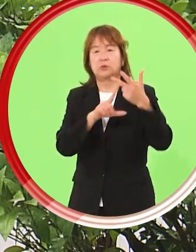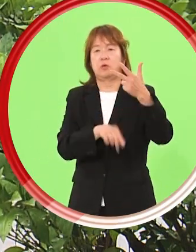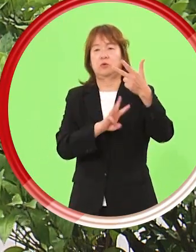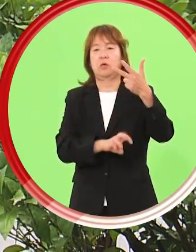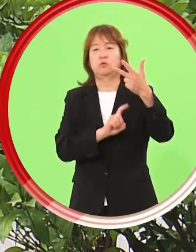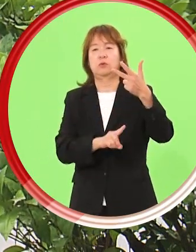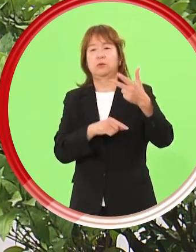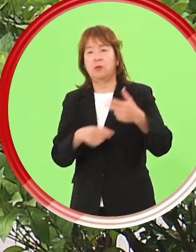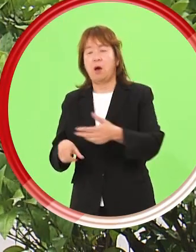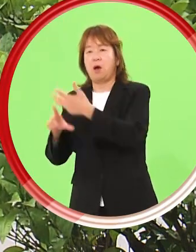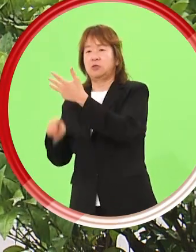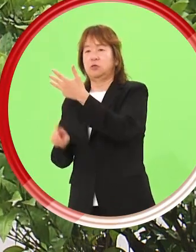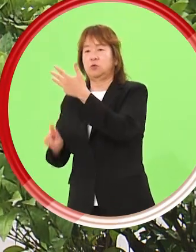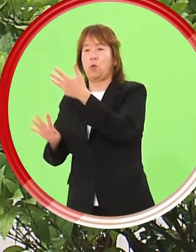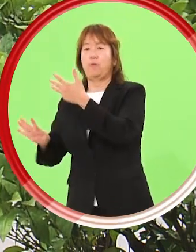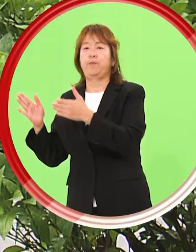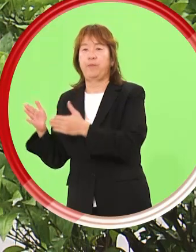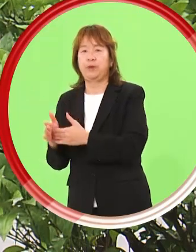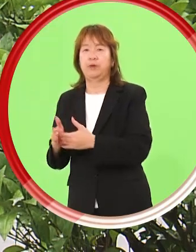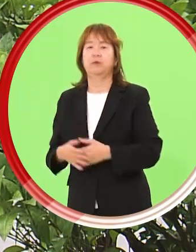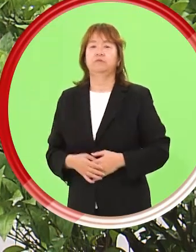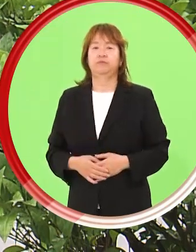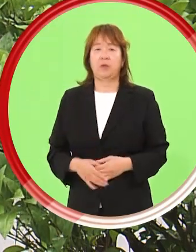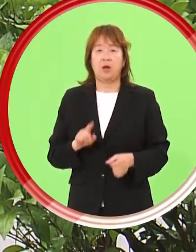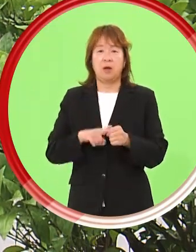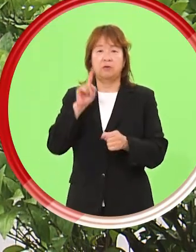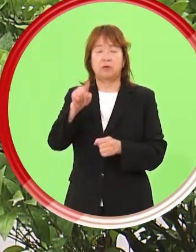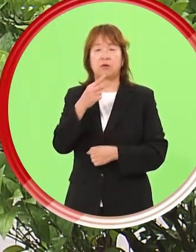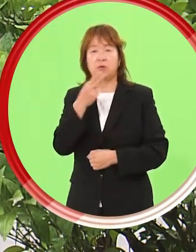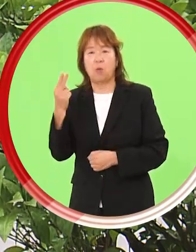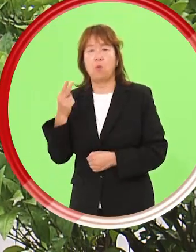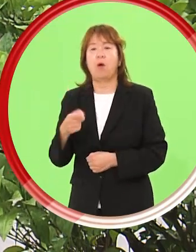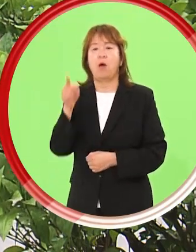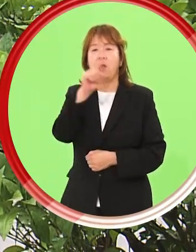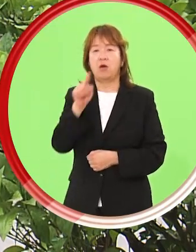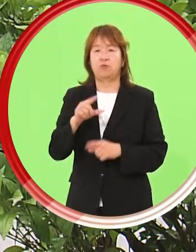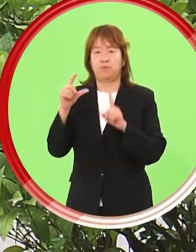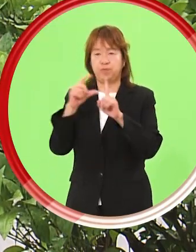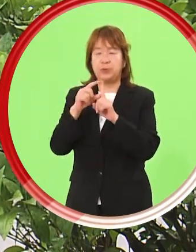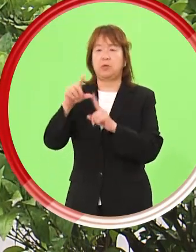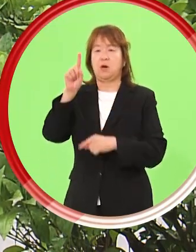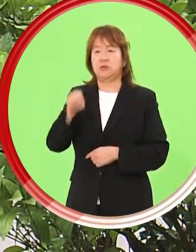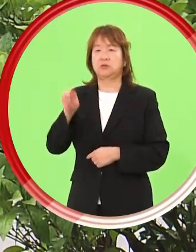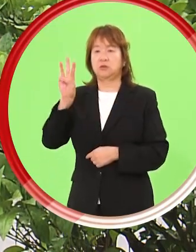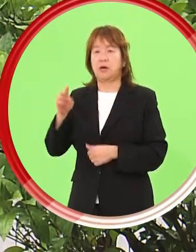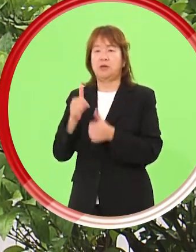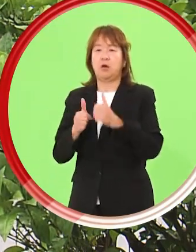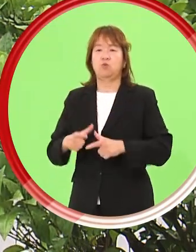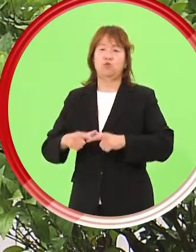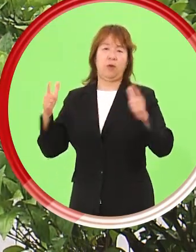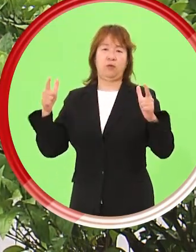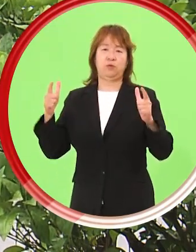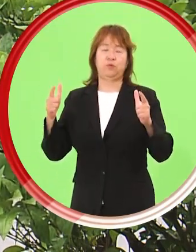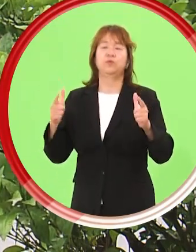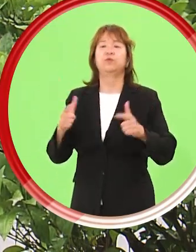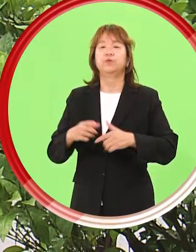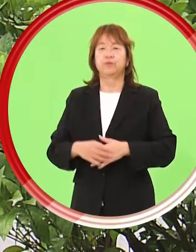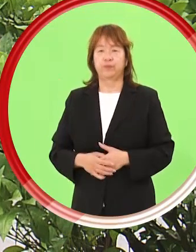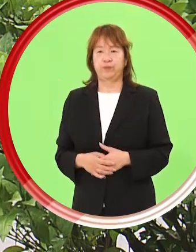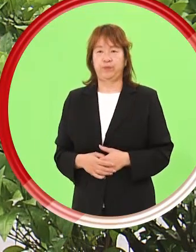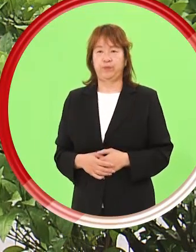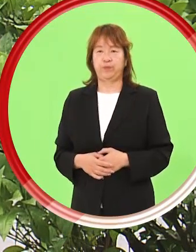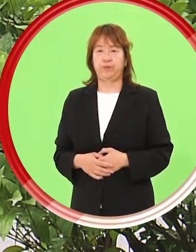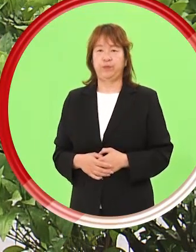から8月14日までです。また令和6年度から別の試験でも SPI3 を導入予定です